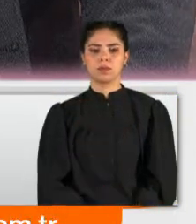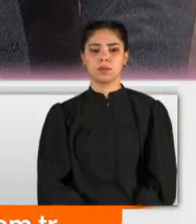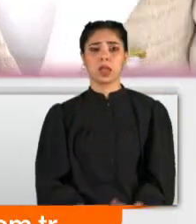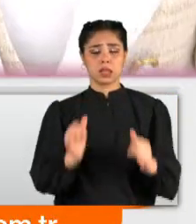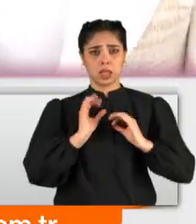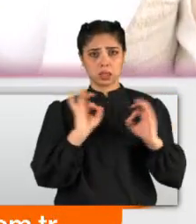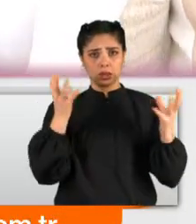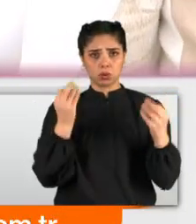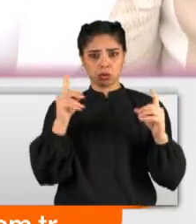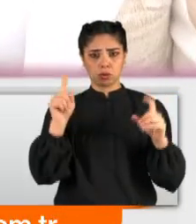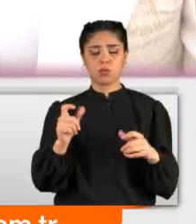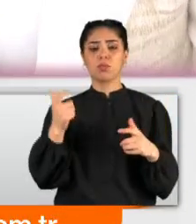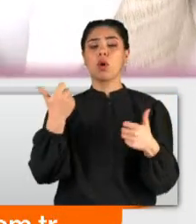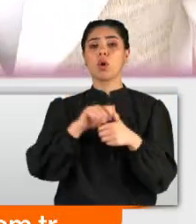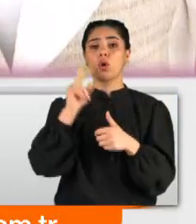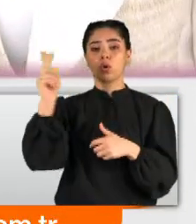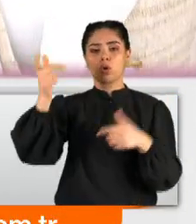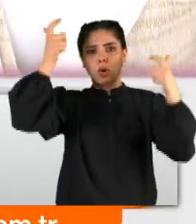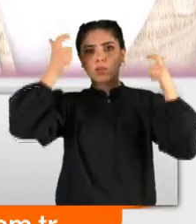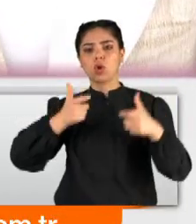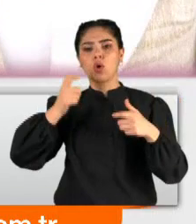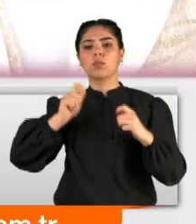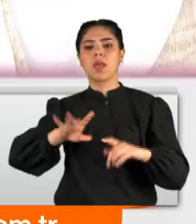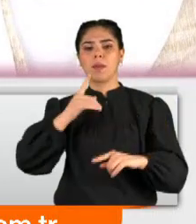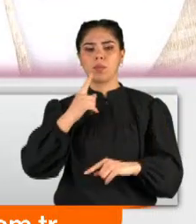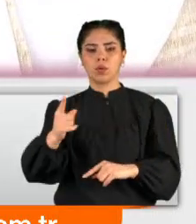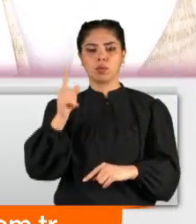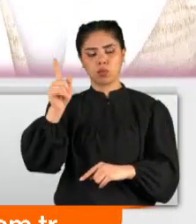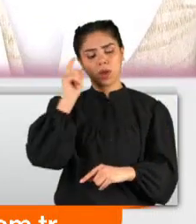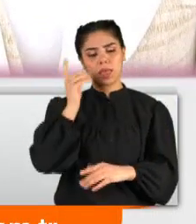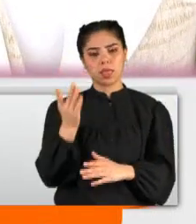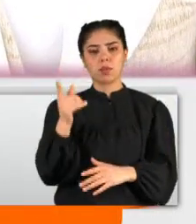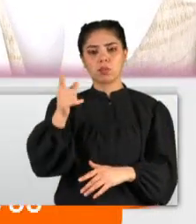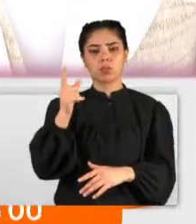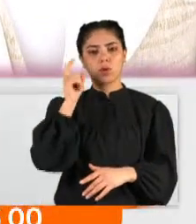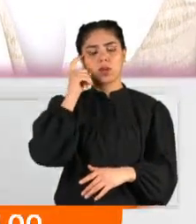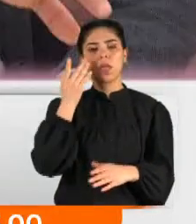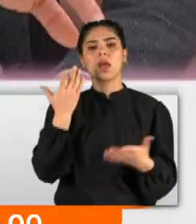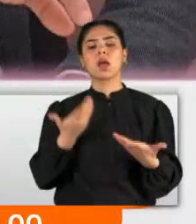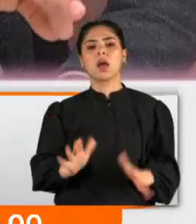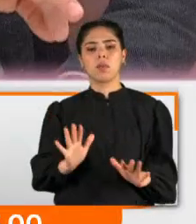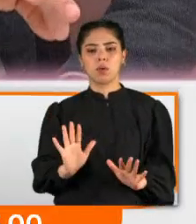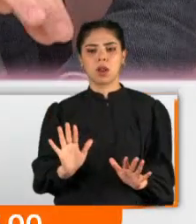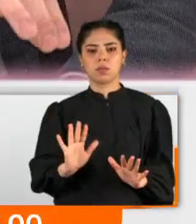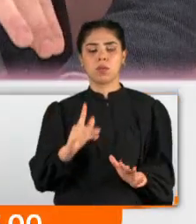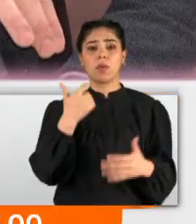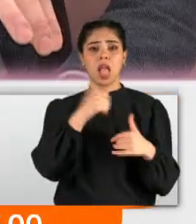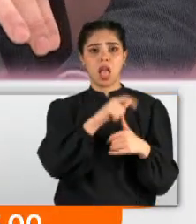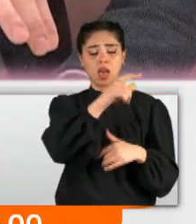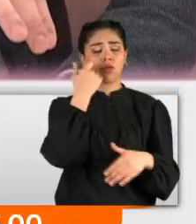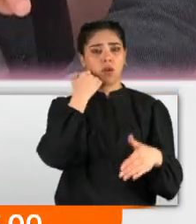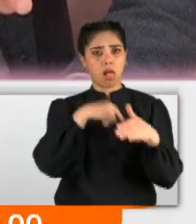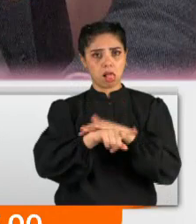Rahatsız mı oldun? Kocam sorumlulukları yerine getirmiyor diyor. Tamam, bu bir iddiadır. Ben bu iddiayı kabul etmiyorum. Eşinize hiç ihanet ettiniz